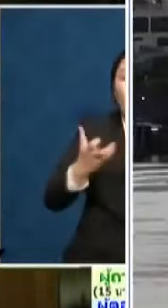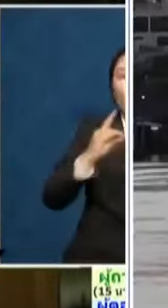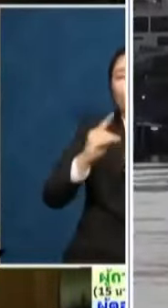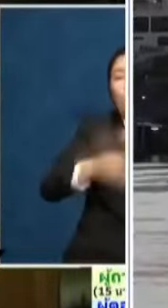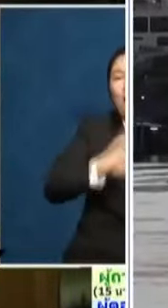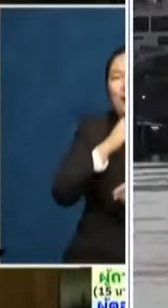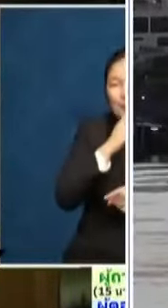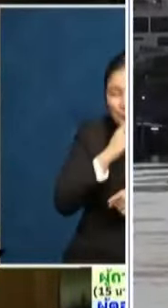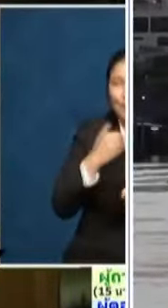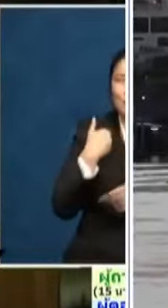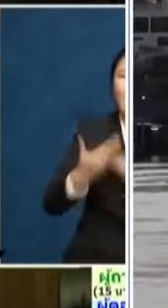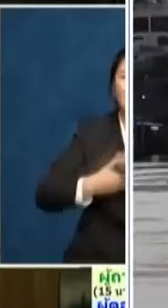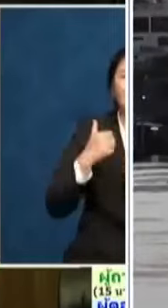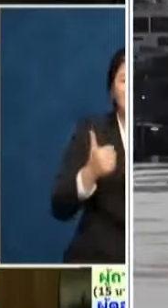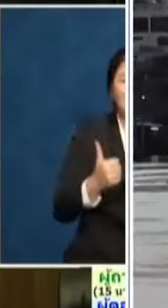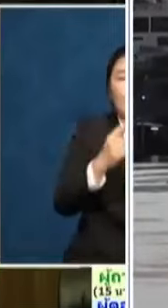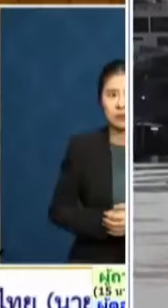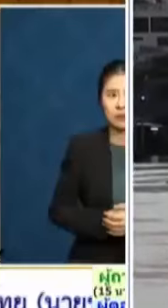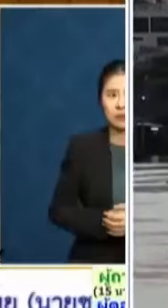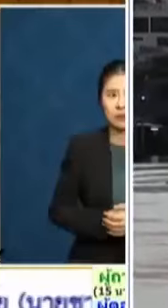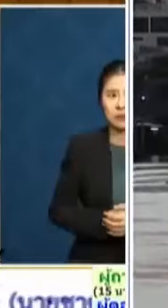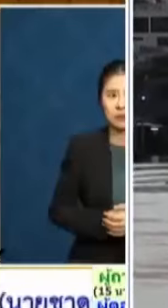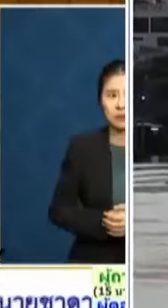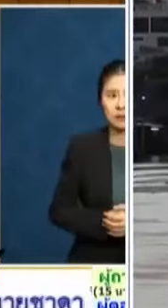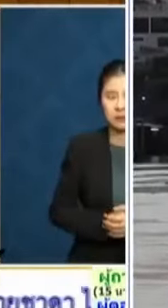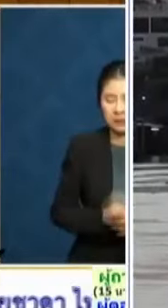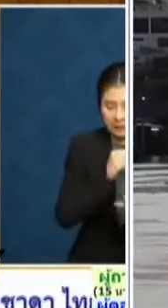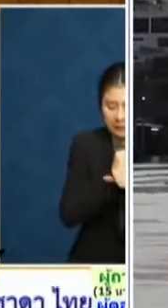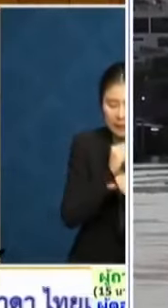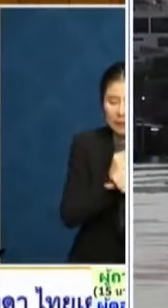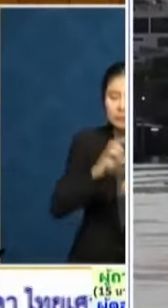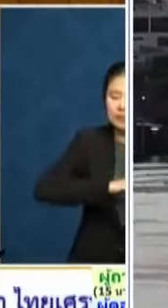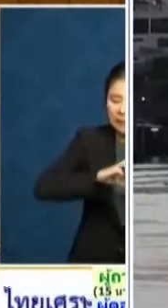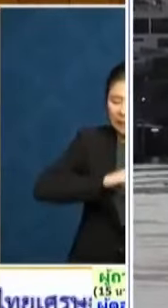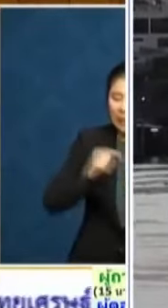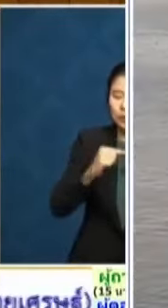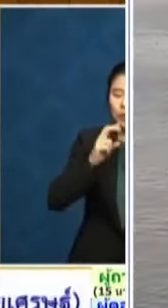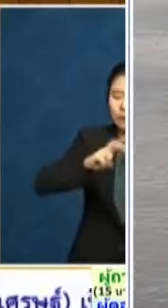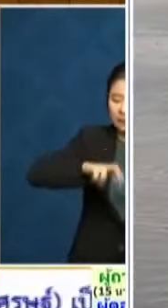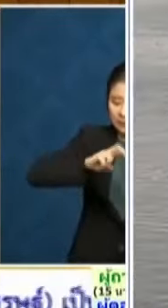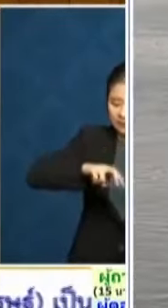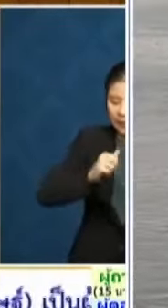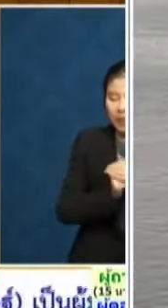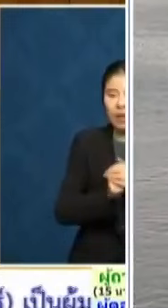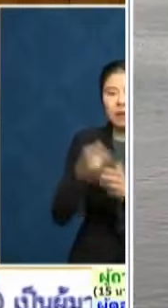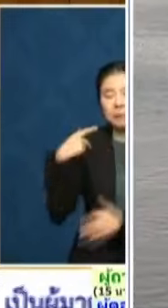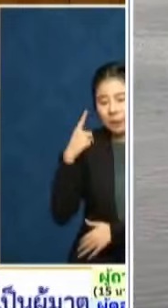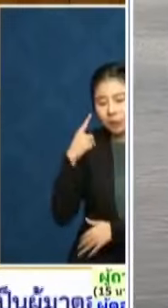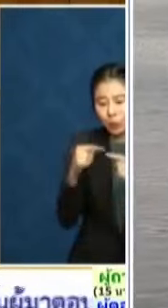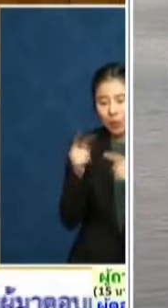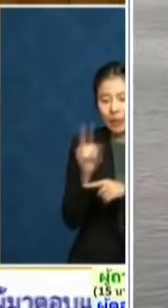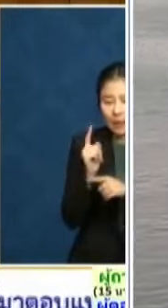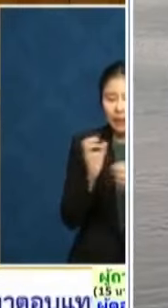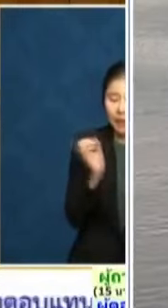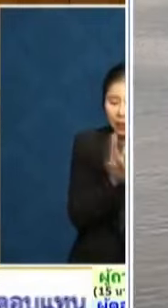รัฐมนตรีช่วยมหาดไทยซึ่งคนที่มาตอบวันที่เขามีมติครม.กันก็ไม่อยู่ในที่ประชุมเหมือนกันโดยบอก